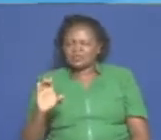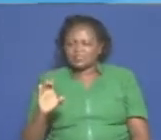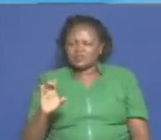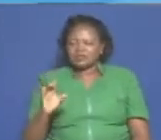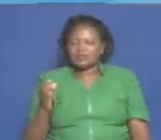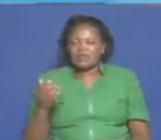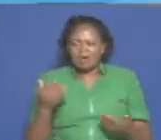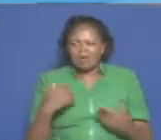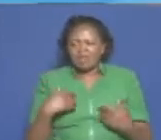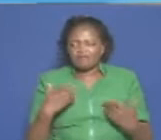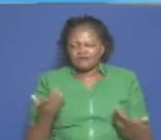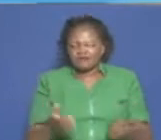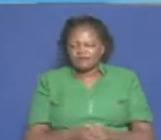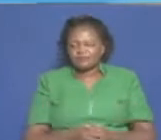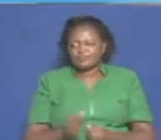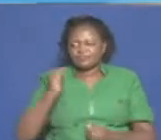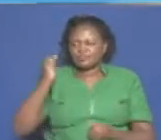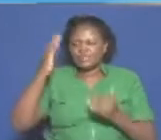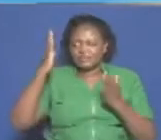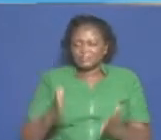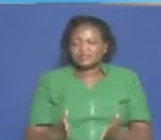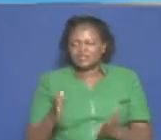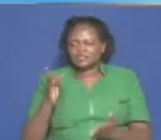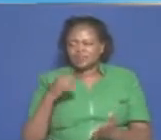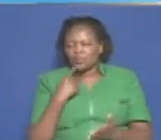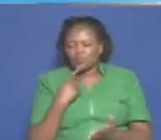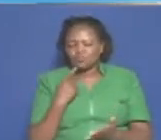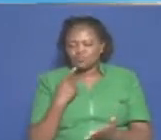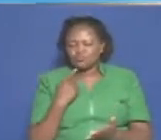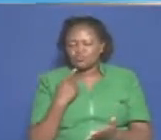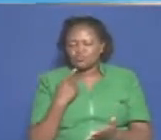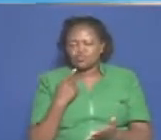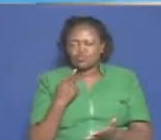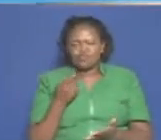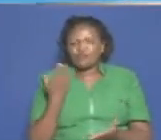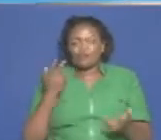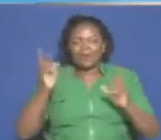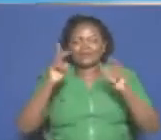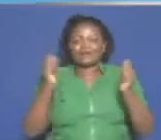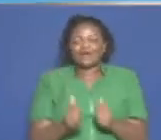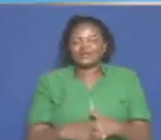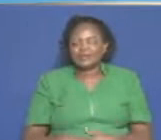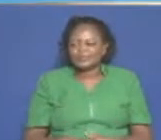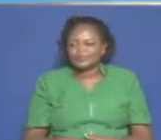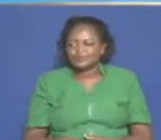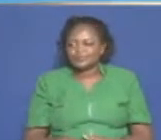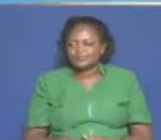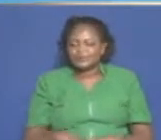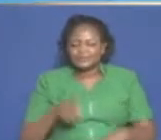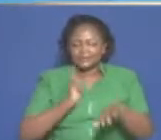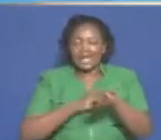wamepata wale wanasiasa, tuseme kwa njia moja ama nyingine, off guard, wamewapata ghafla. Katika mkurupuko wa